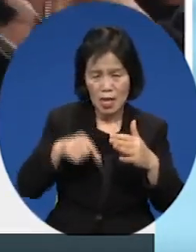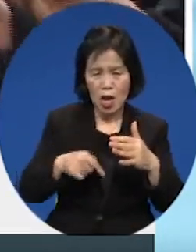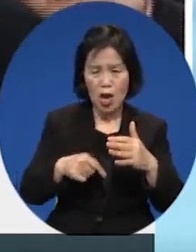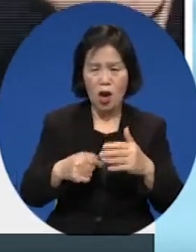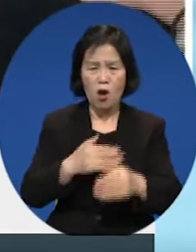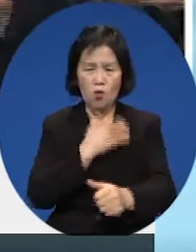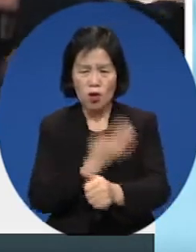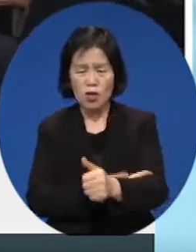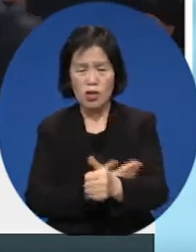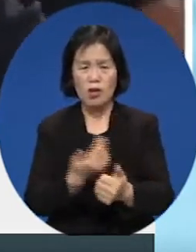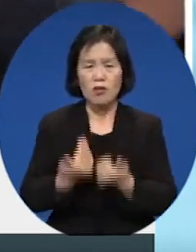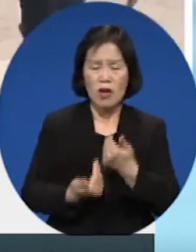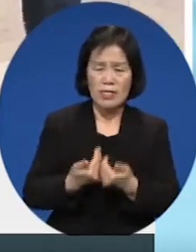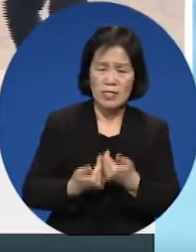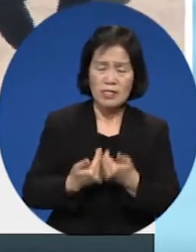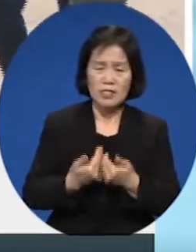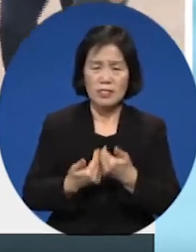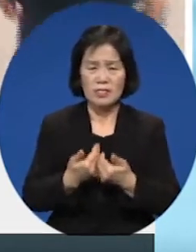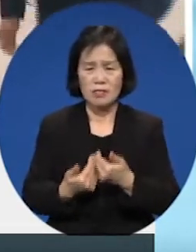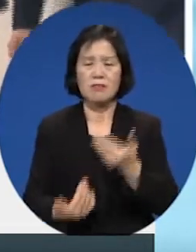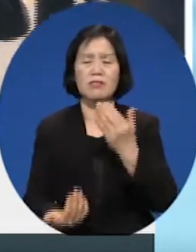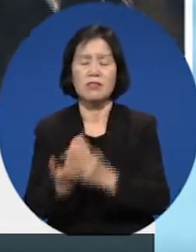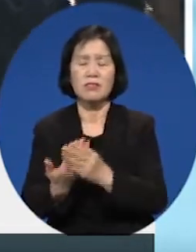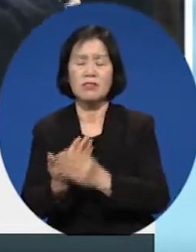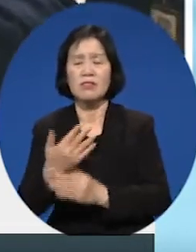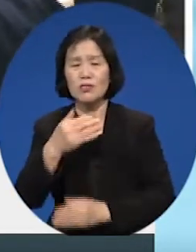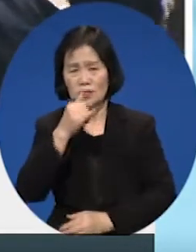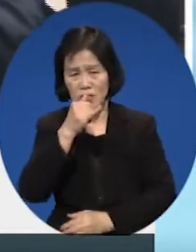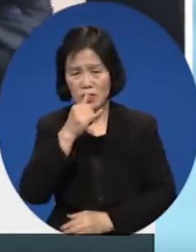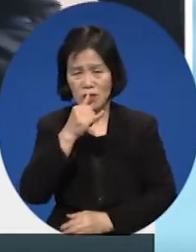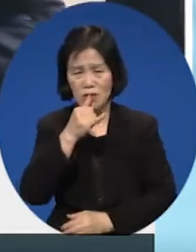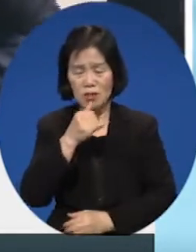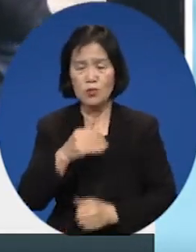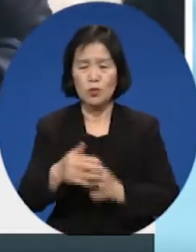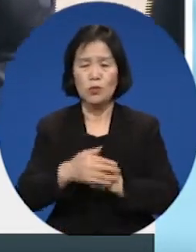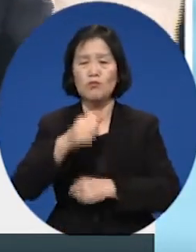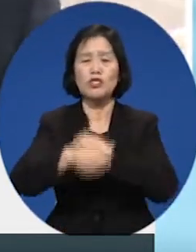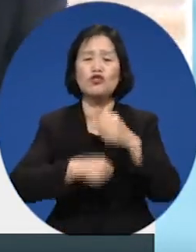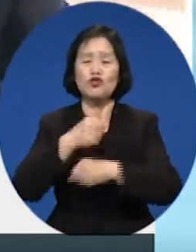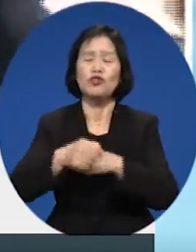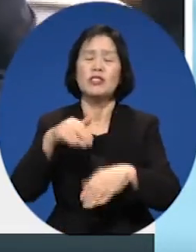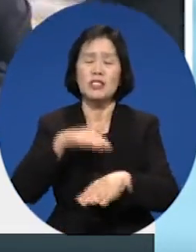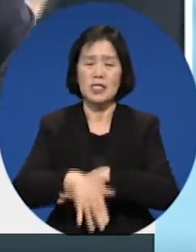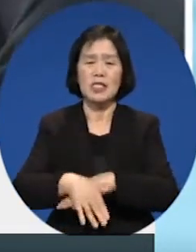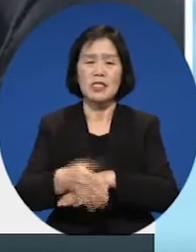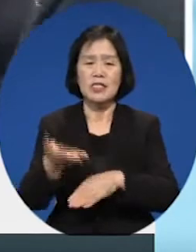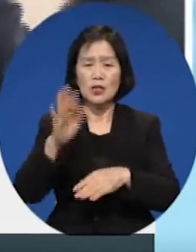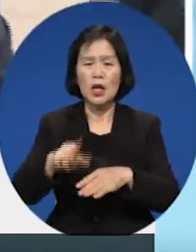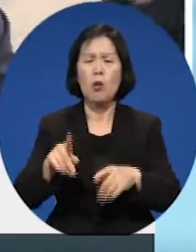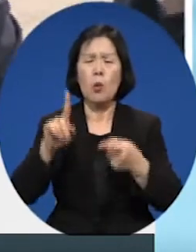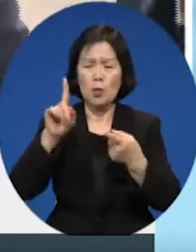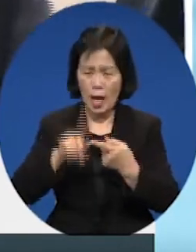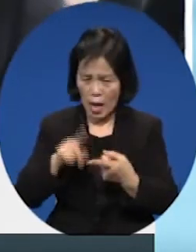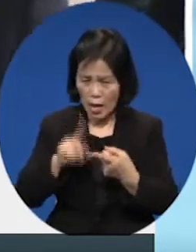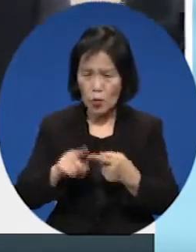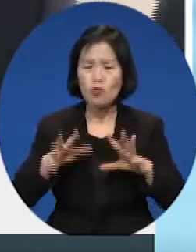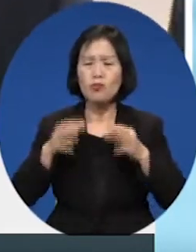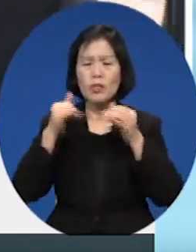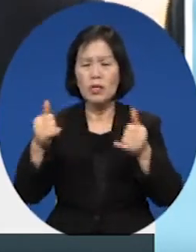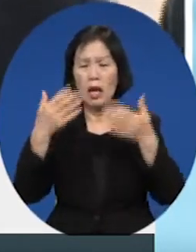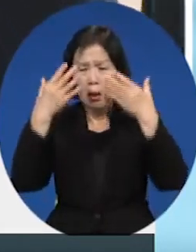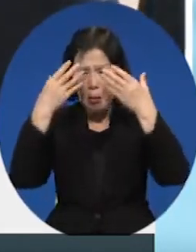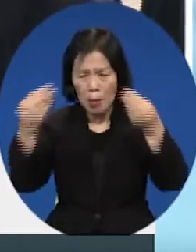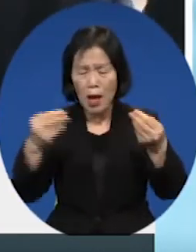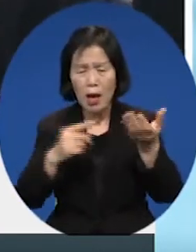갈등이나 이런 것들은 언제든 뭐 생길 수 있는 거거든요 그게 뭐 또 민주주의 기도 아닐까요 근데 그게 고스란히 국민들에게 노출이 돼서